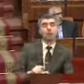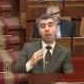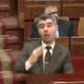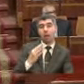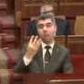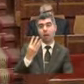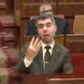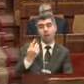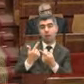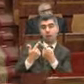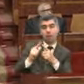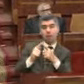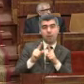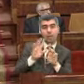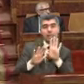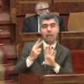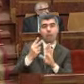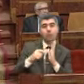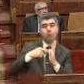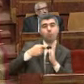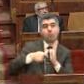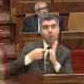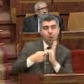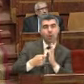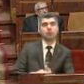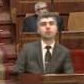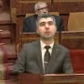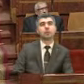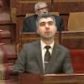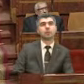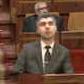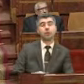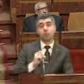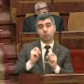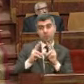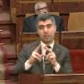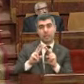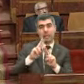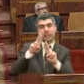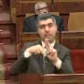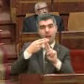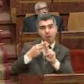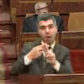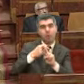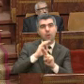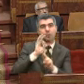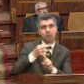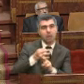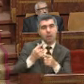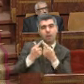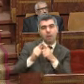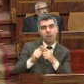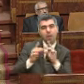4 محاور موزعة على 12 مشروع وثلاث مشاريع. نثمن ما جاء في ردكم حول المأسسة